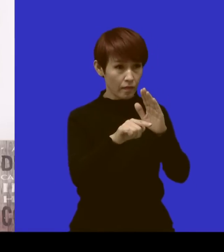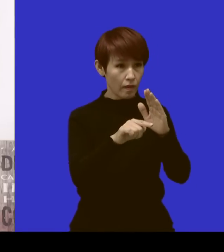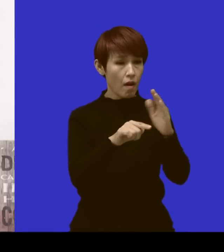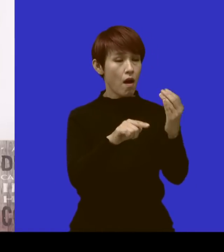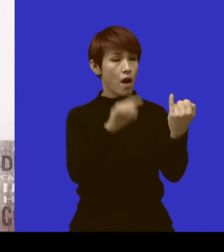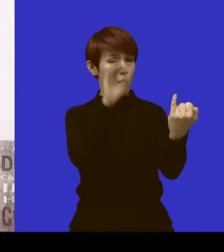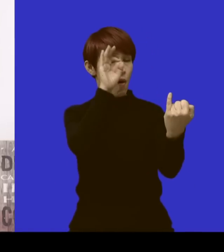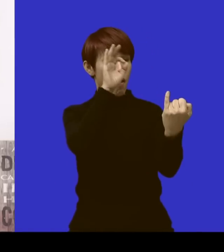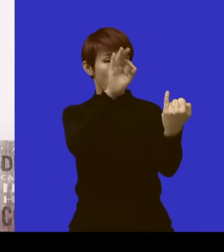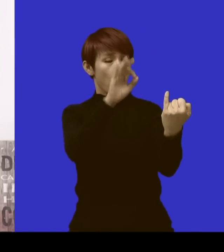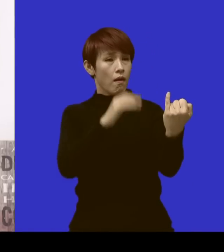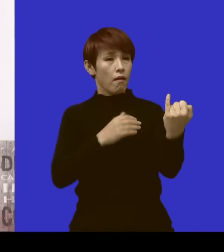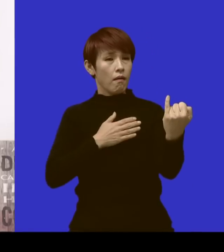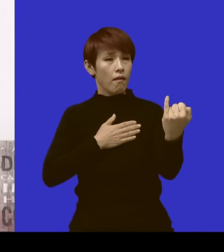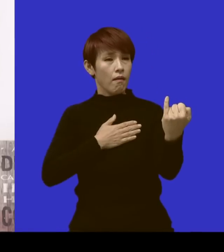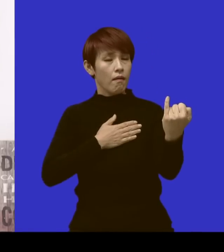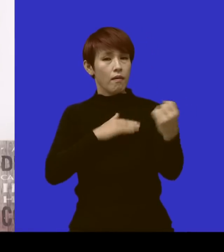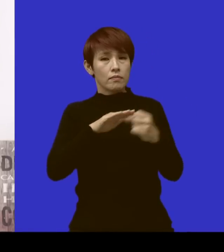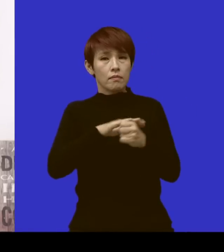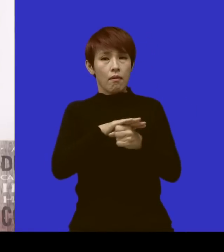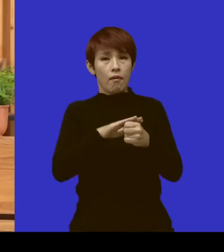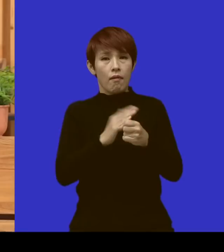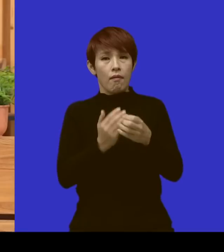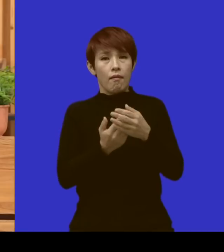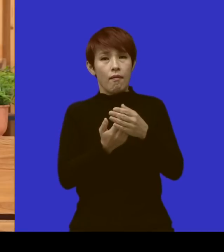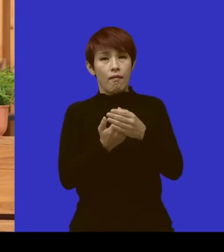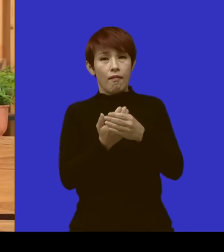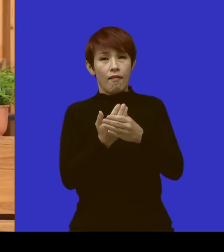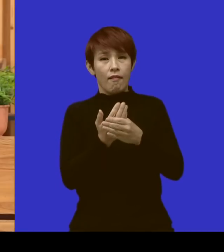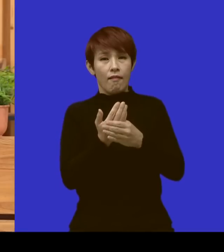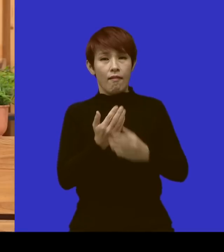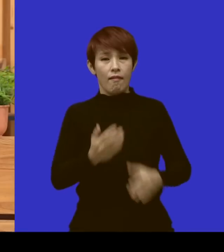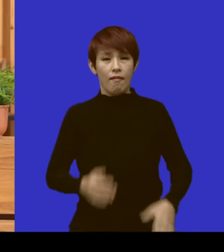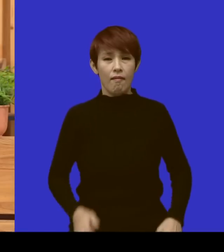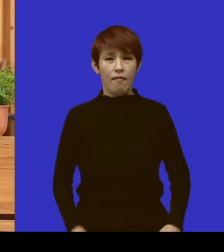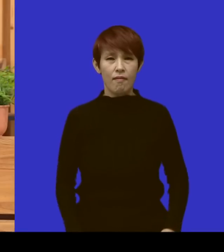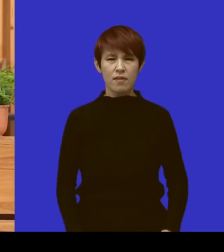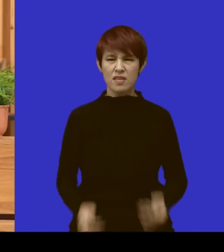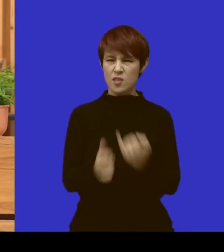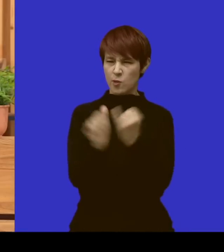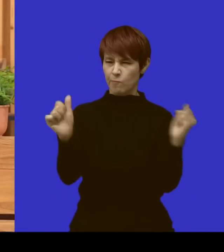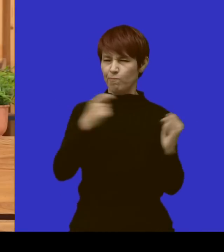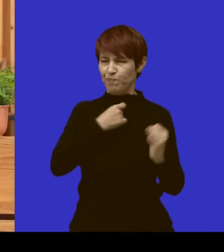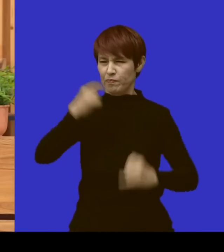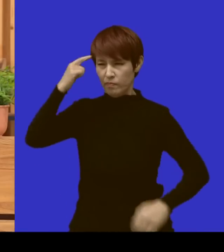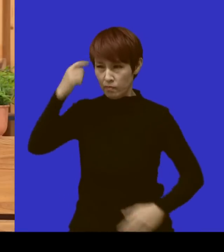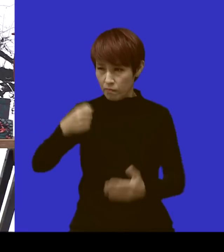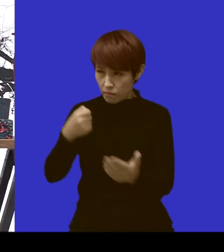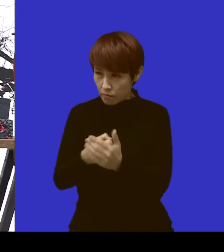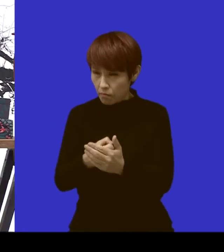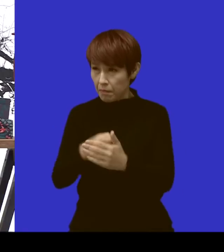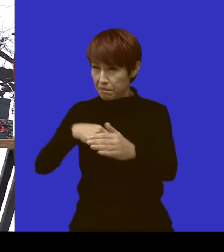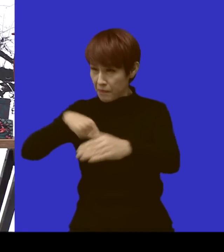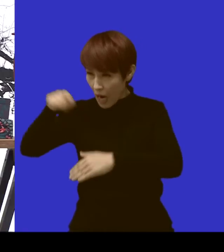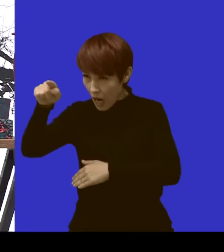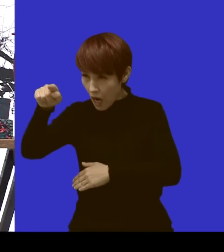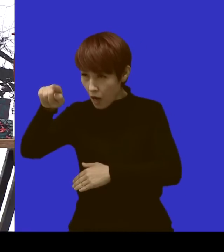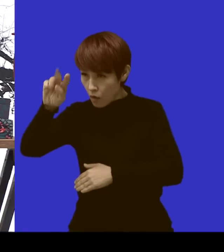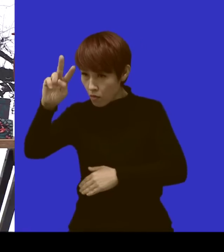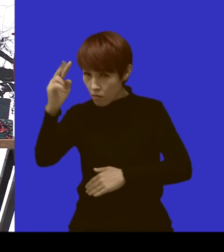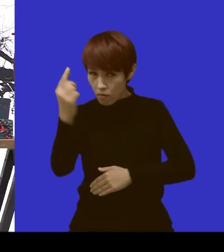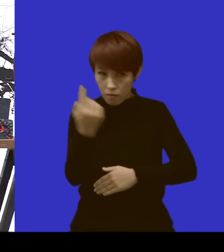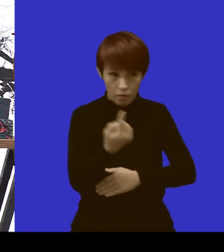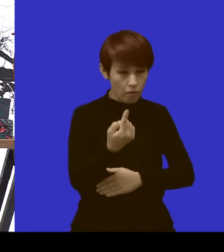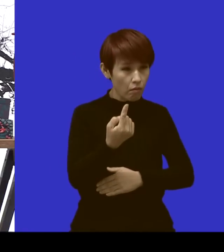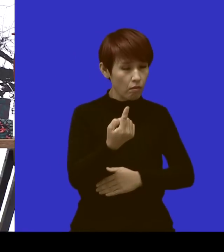사람이 사랑스러워 보이는 거예요. 갑자기. 네. 사실 거의 끝내자까지 마음을 먹고 네, 나갔는데. 네, 네, 네, 네. 그러니까